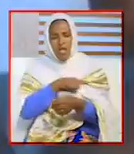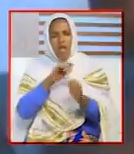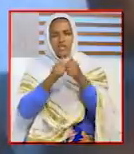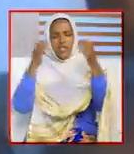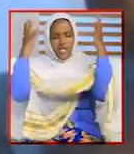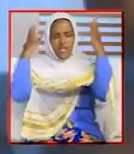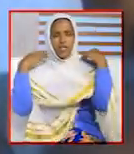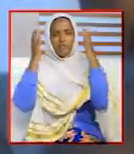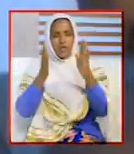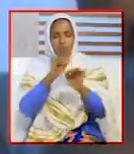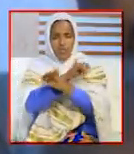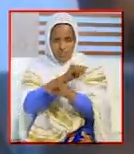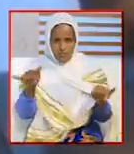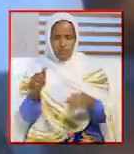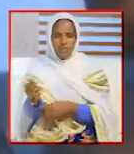ለምን